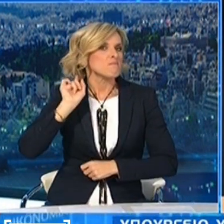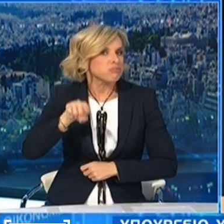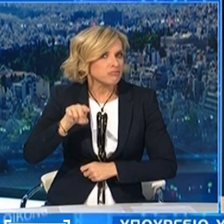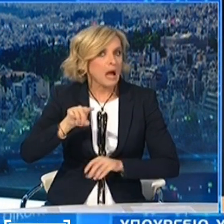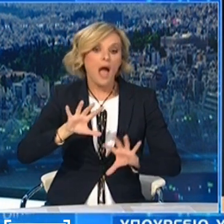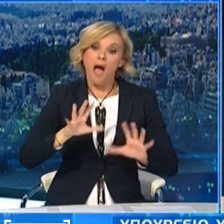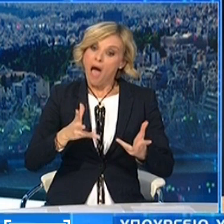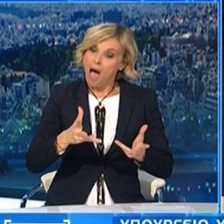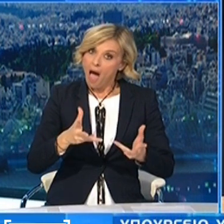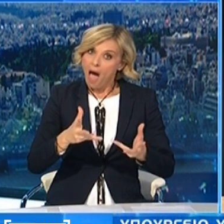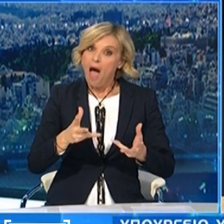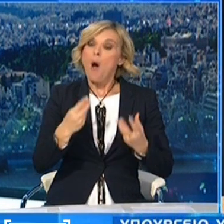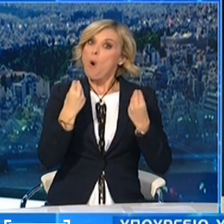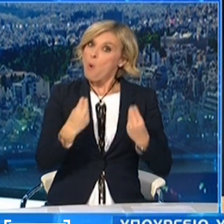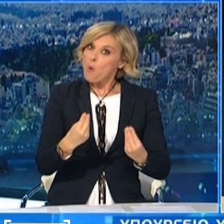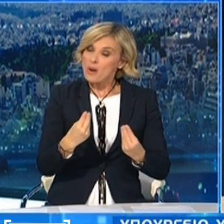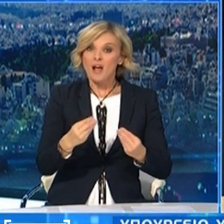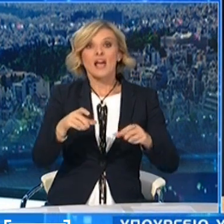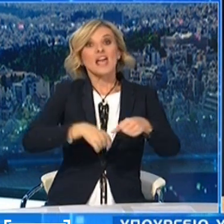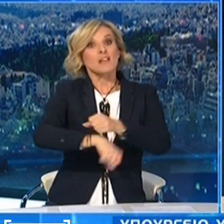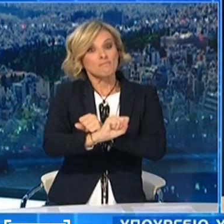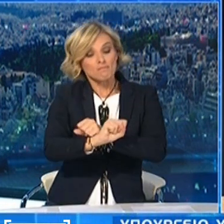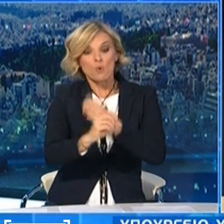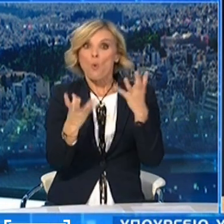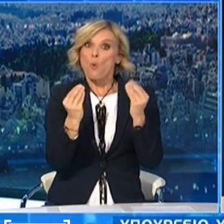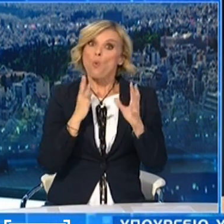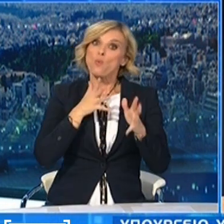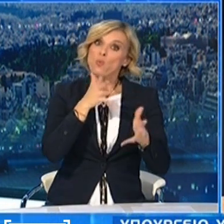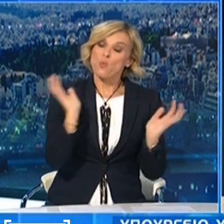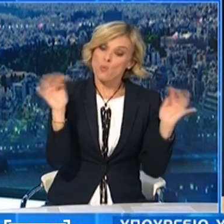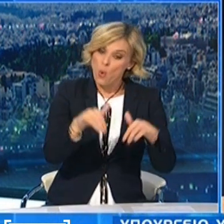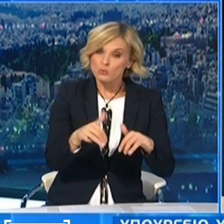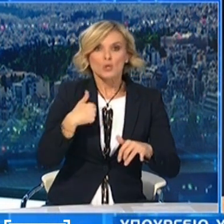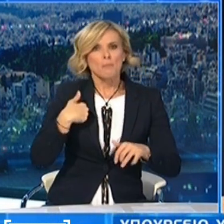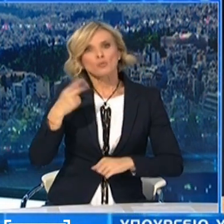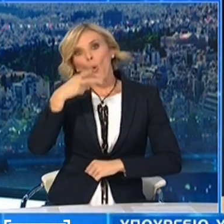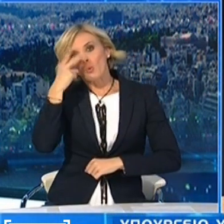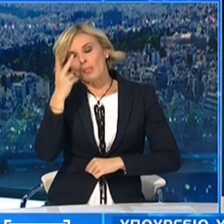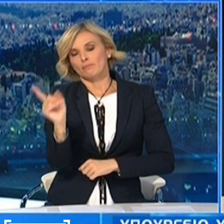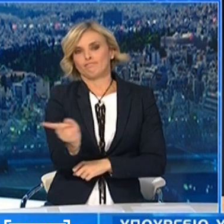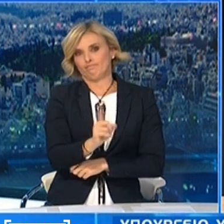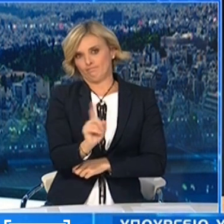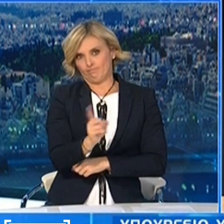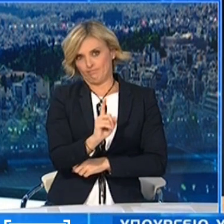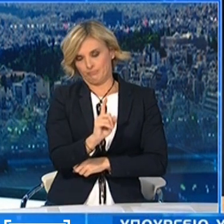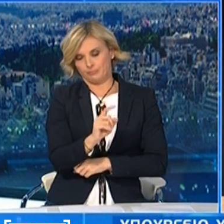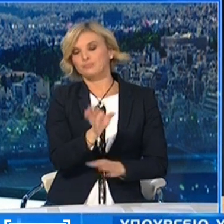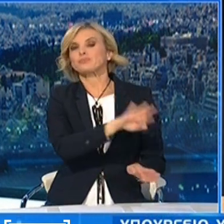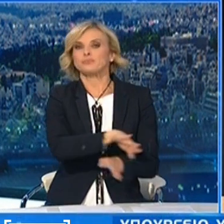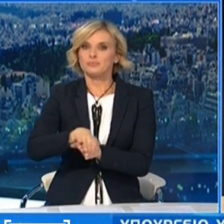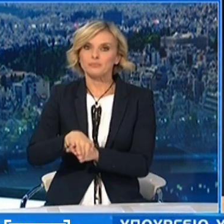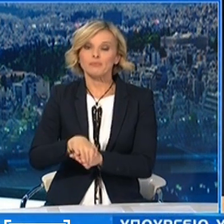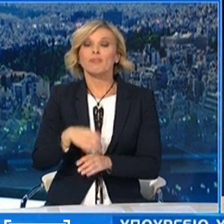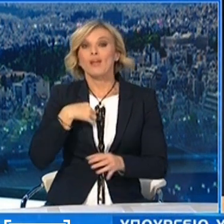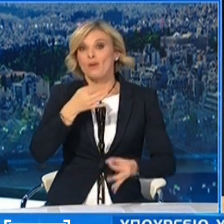και είναι ώρα απόλυτης επαγρύπνησης, απόλυτου συναγερμού. Στη συνέχεια θα ήθελα να απευθυνθώ στους κατοίκους